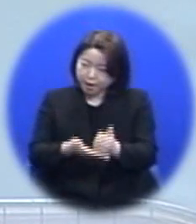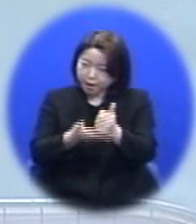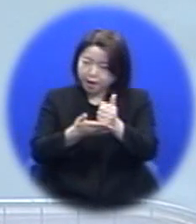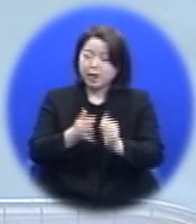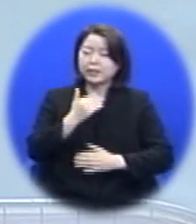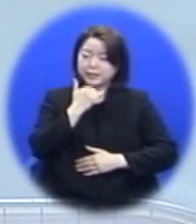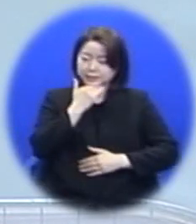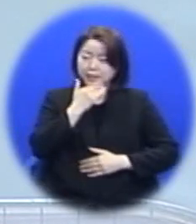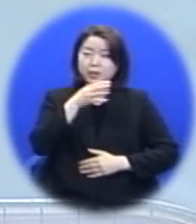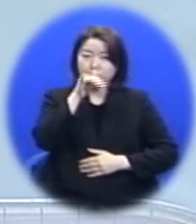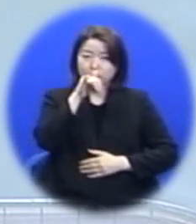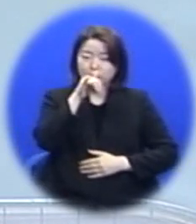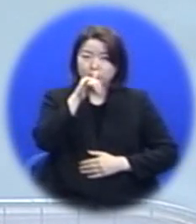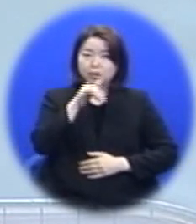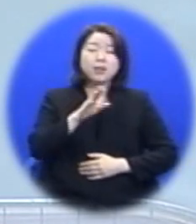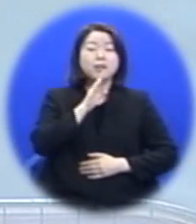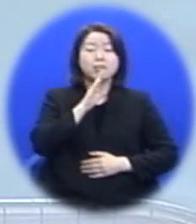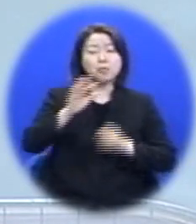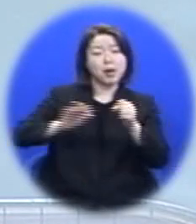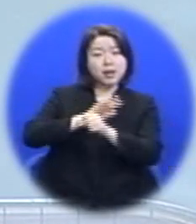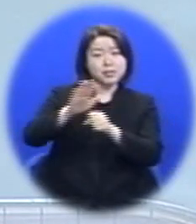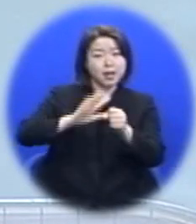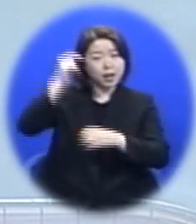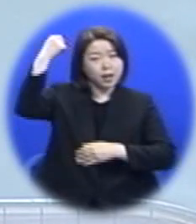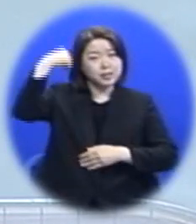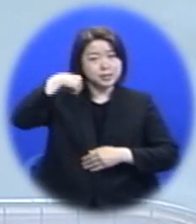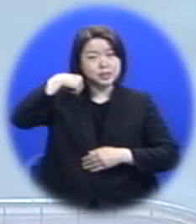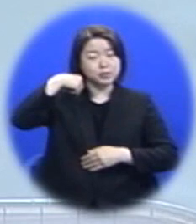하고 그리고 정말 사랑을 느끼고